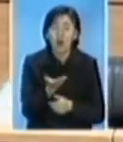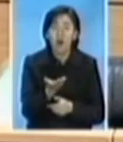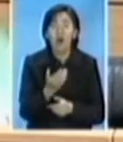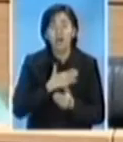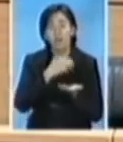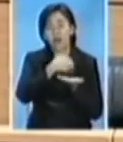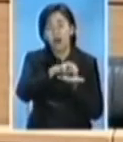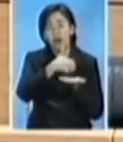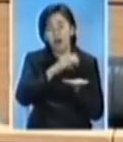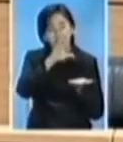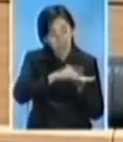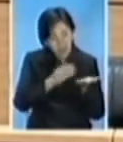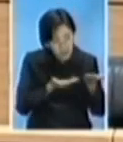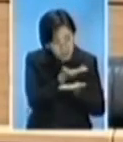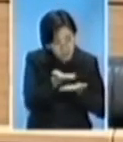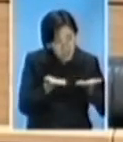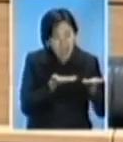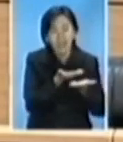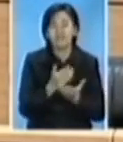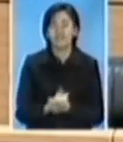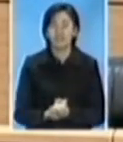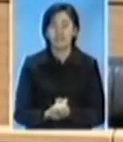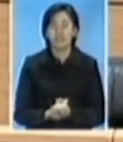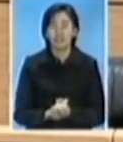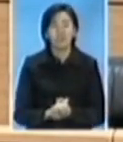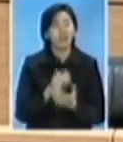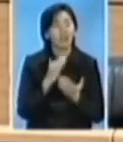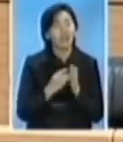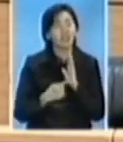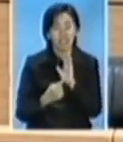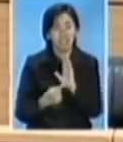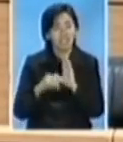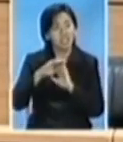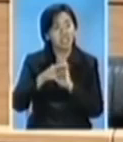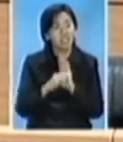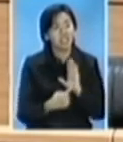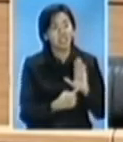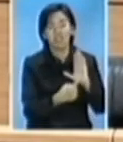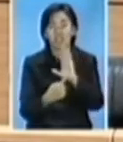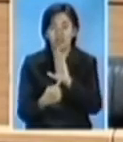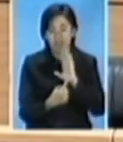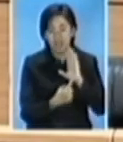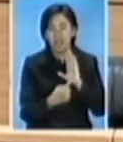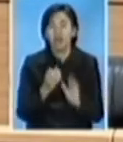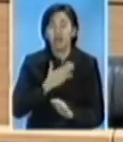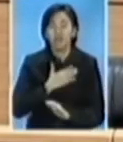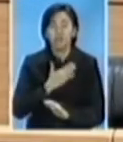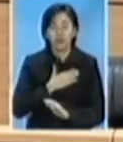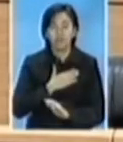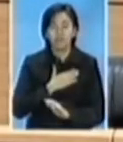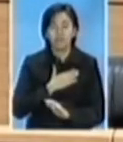ำความคิดเหล่านี้ไปพิจารณาสักหน่อยนะครับแล้วนำเสนอเข้ามานี่นะครับผมคน